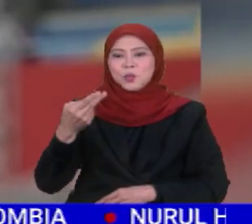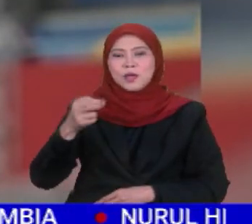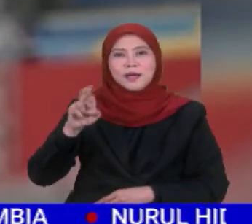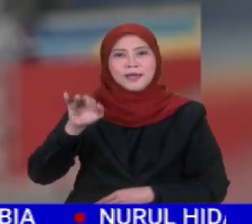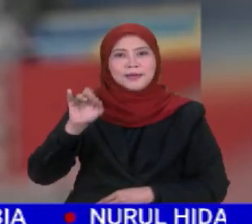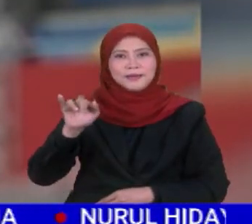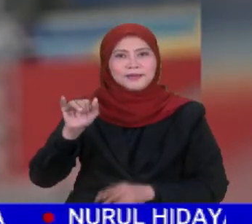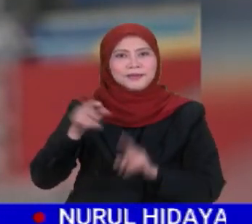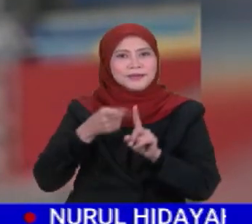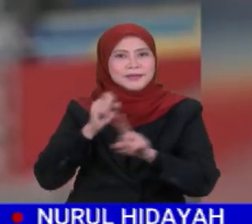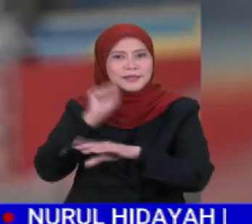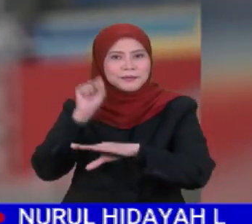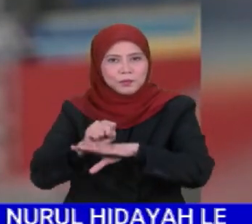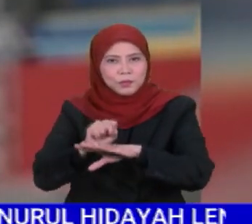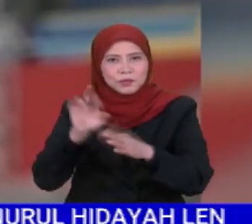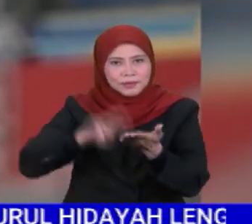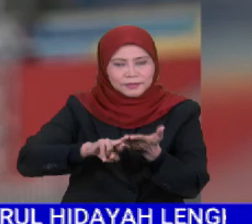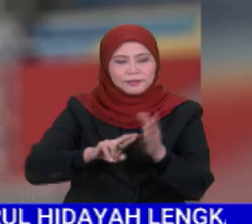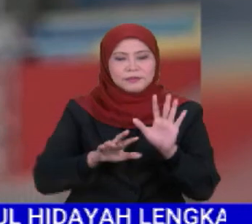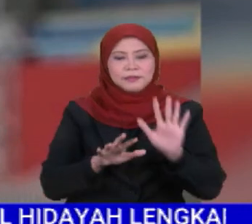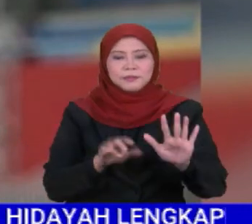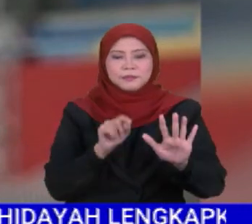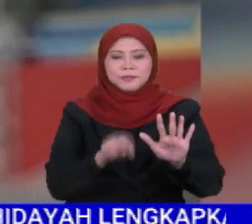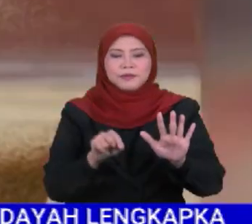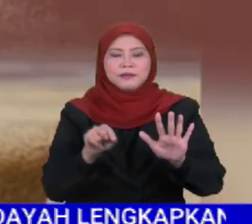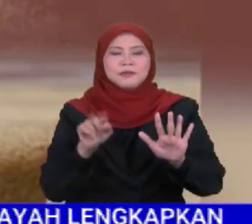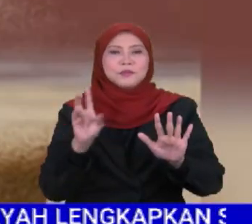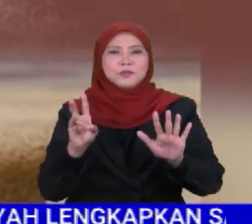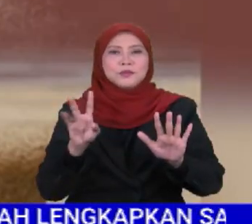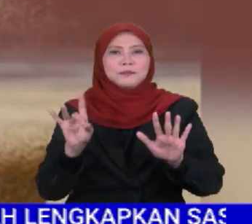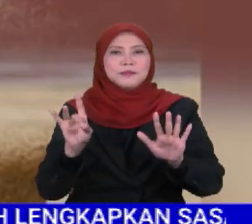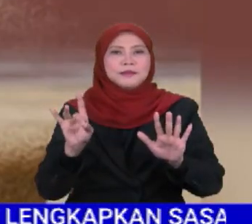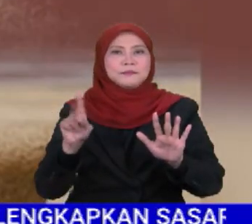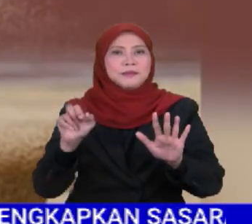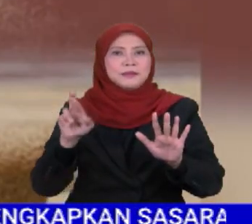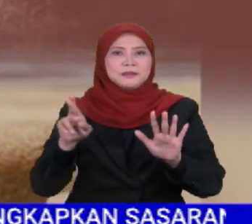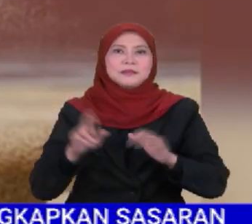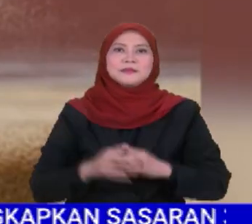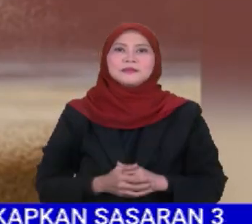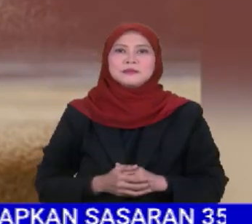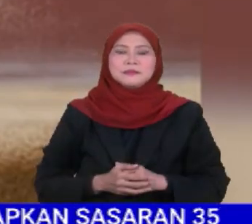slime dari Singapura dengan catatan 50-an 78 Mitha